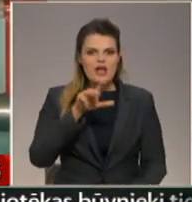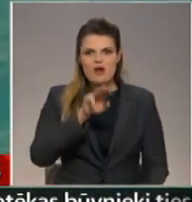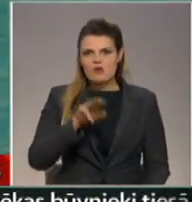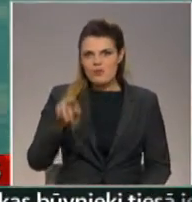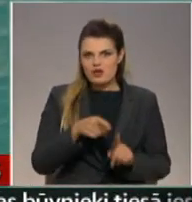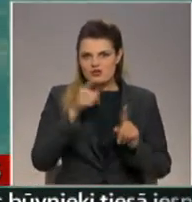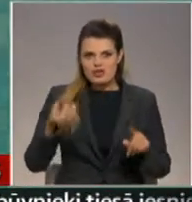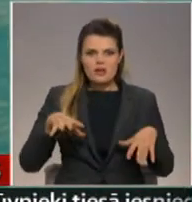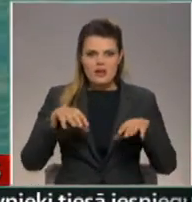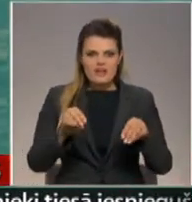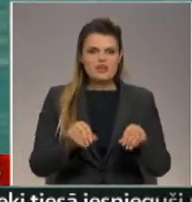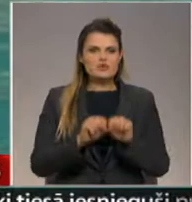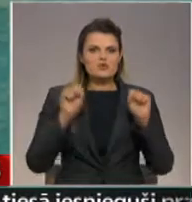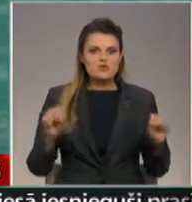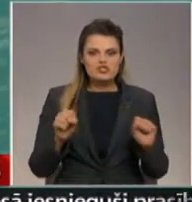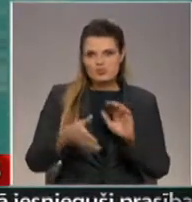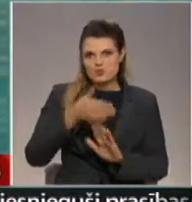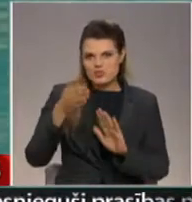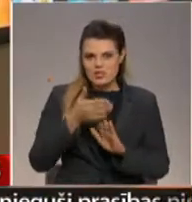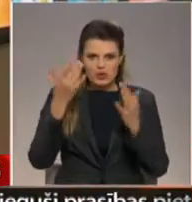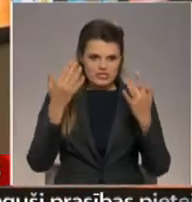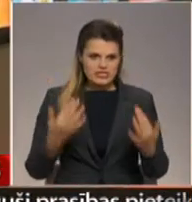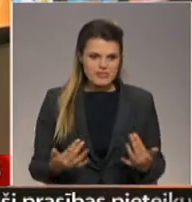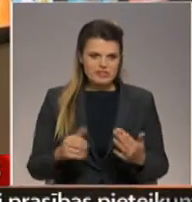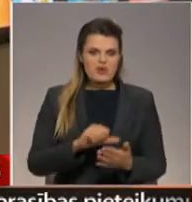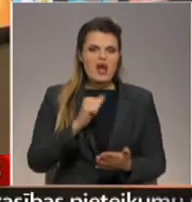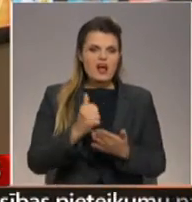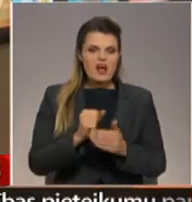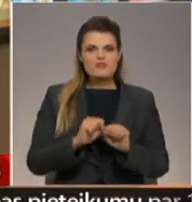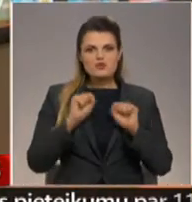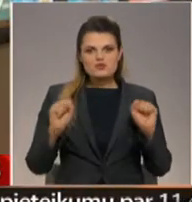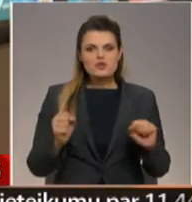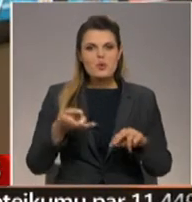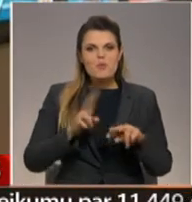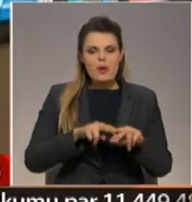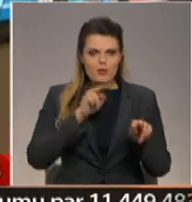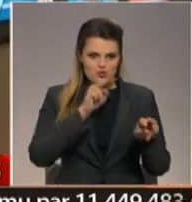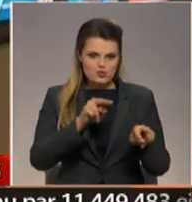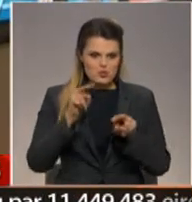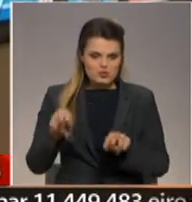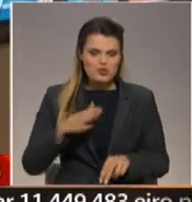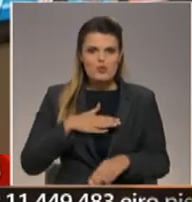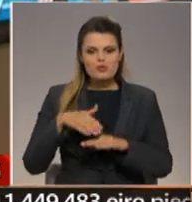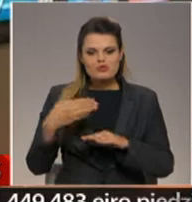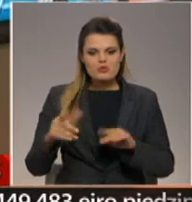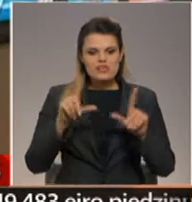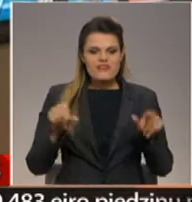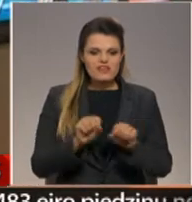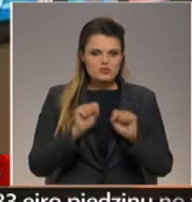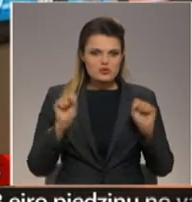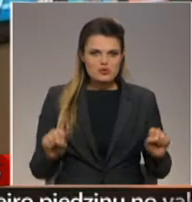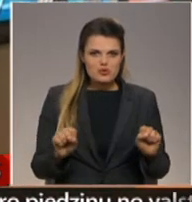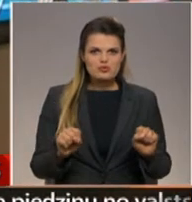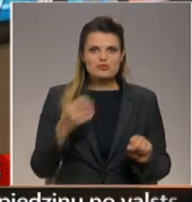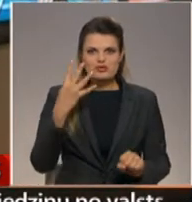garumā tika veikti drošības uzlabošanas pasākumi. Galvenais nodrošināt šo papildus uzraudzību. No mūsu puses vismaz nodrošināt 4